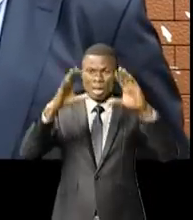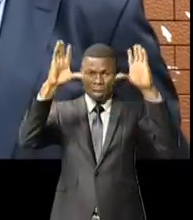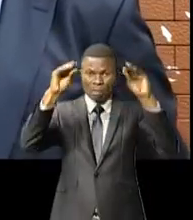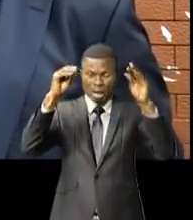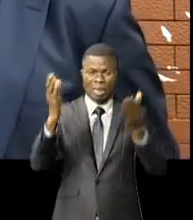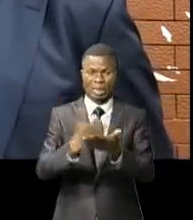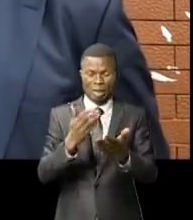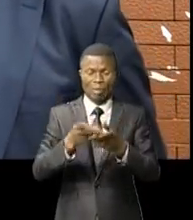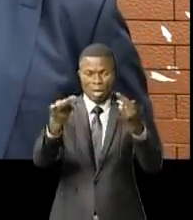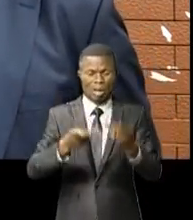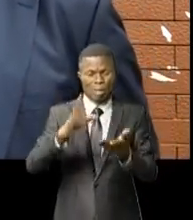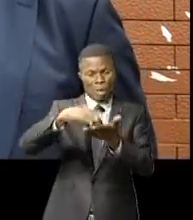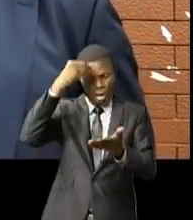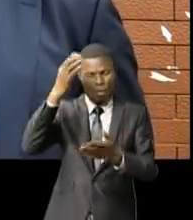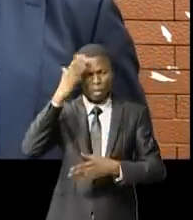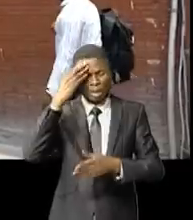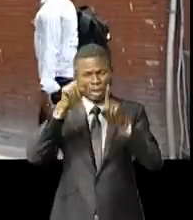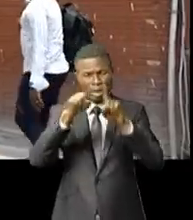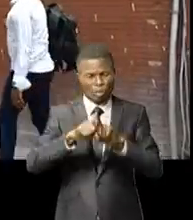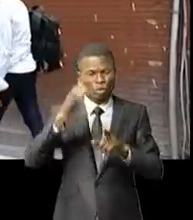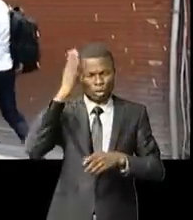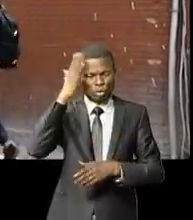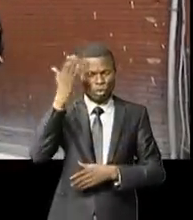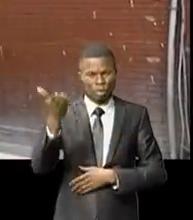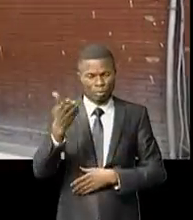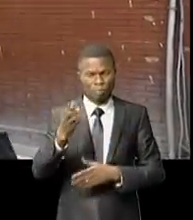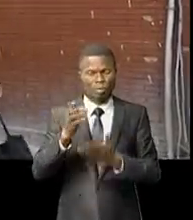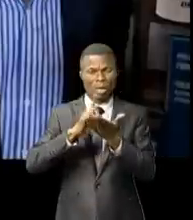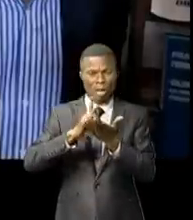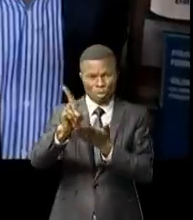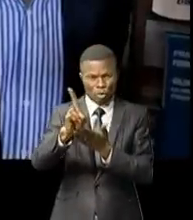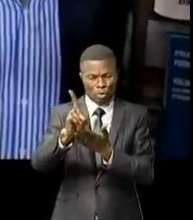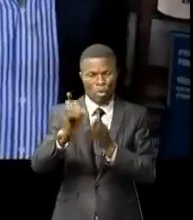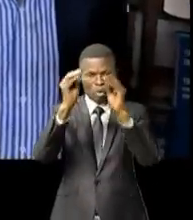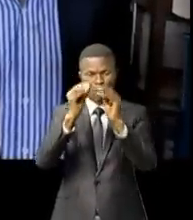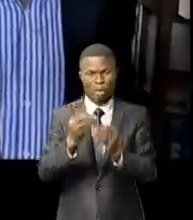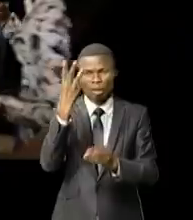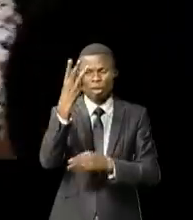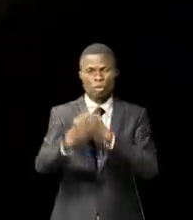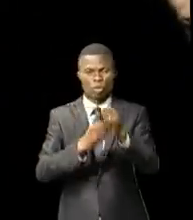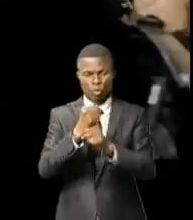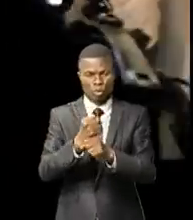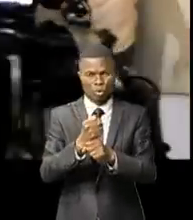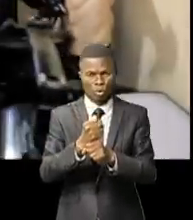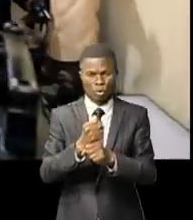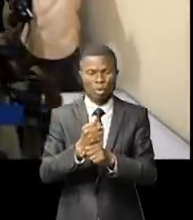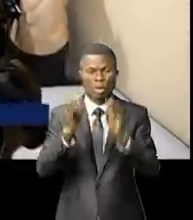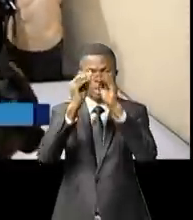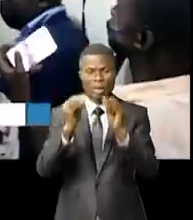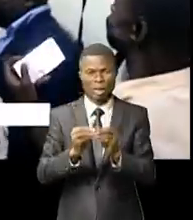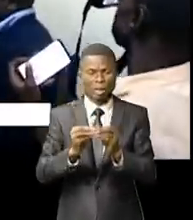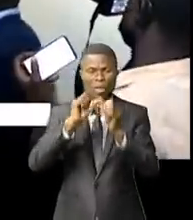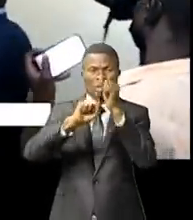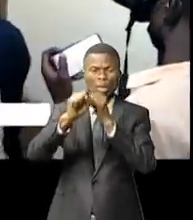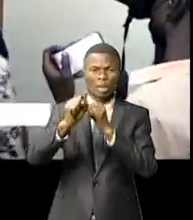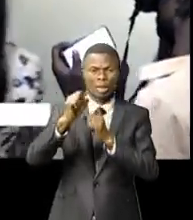du savoir et de la connaissance. La faculté de droit a totalisé 3 ans et aujourd'hui, il a atteint la promotion